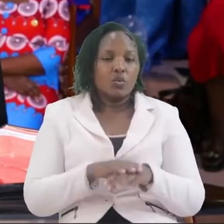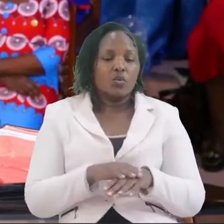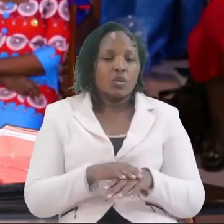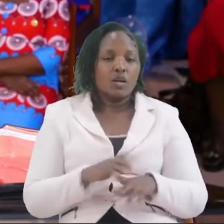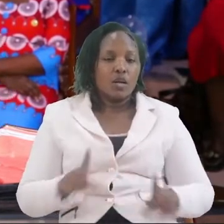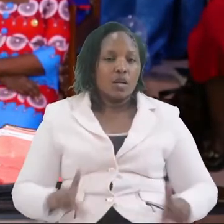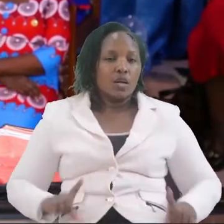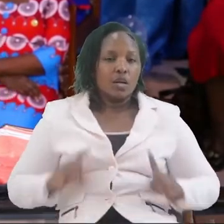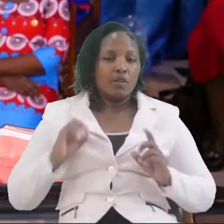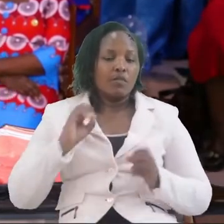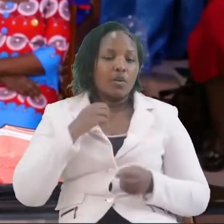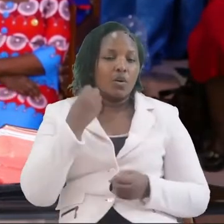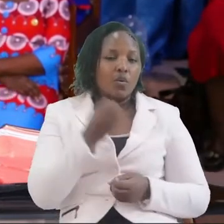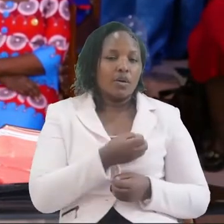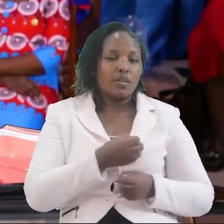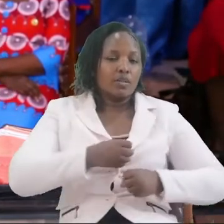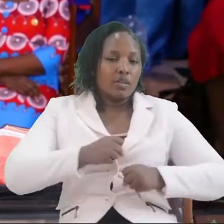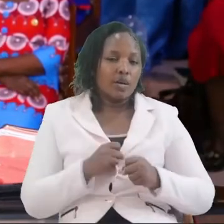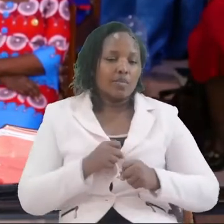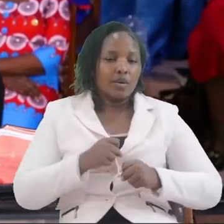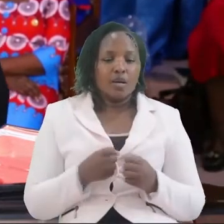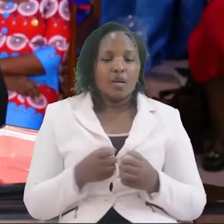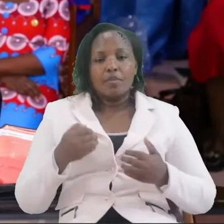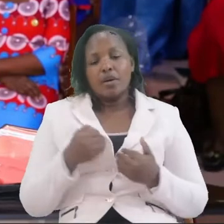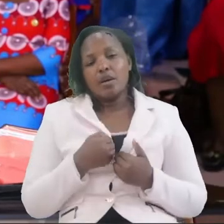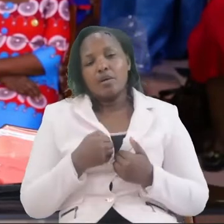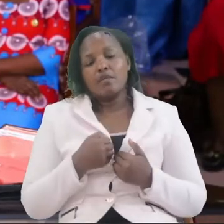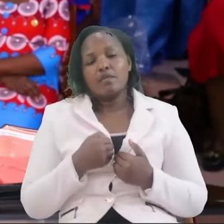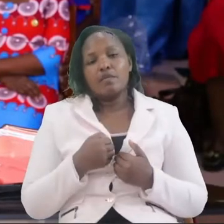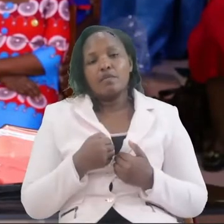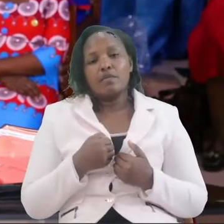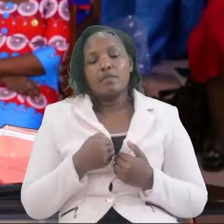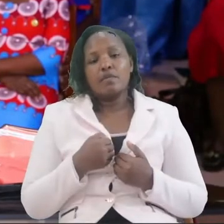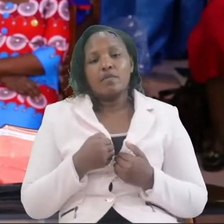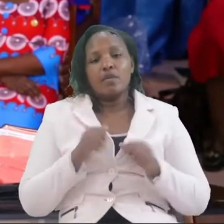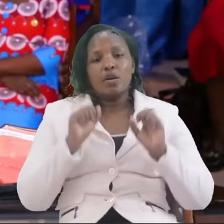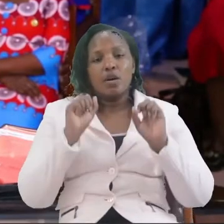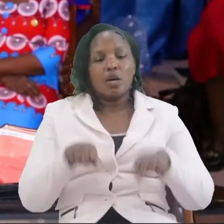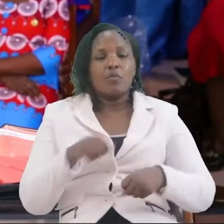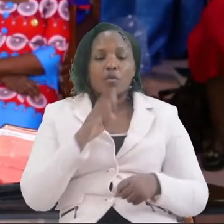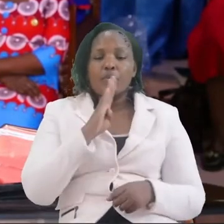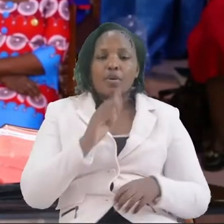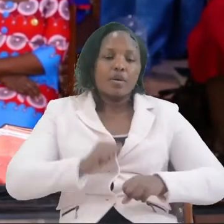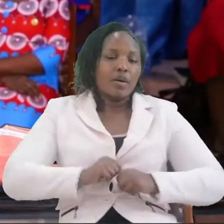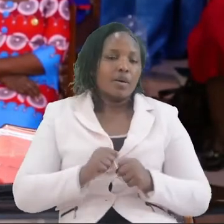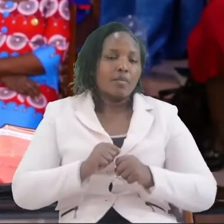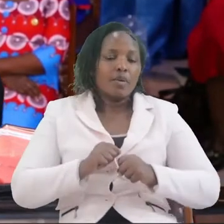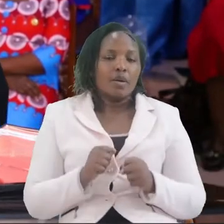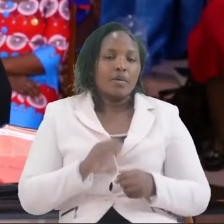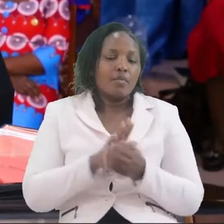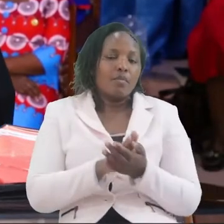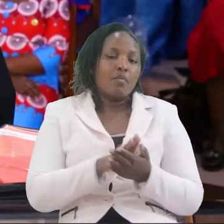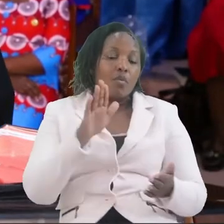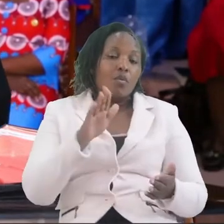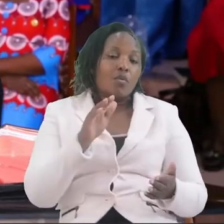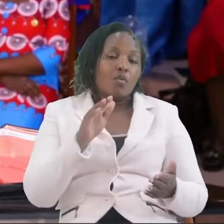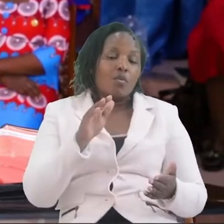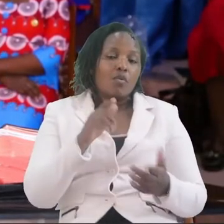maisha yetu yatakuwa ni ya furaha kabisa. Tutaweza kufurahia zaidi